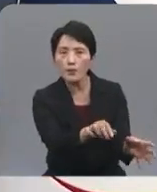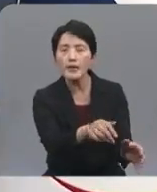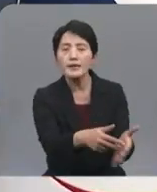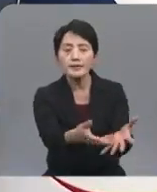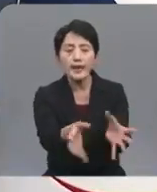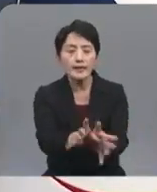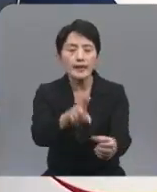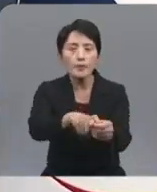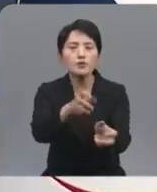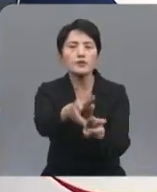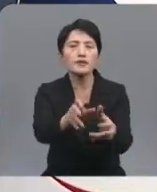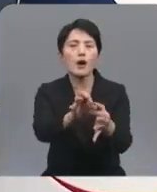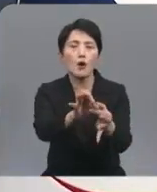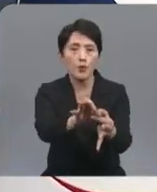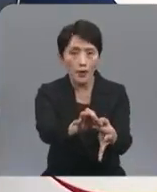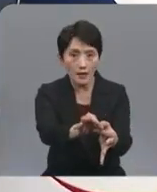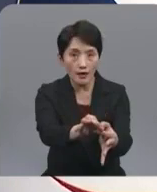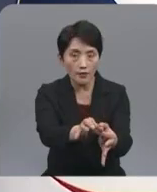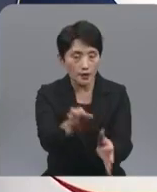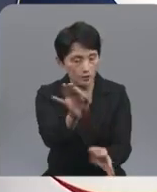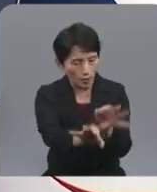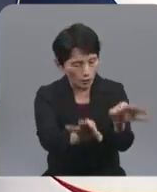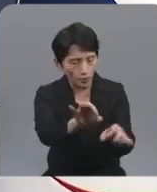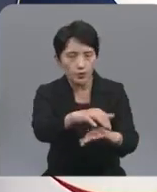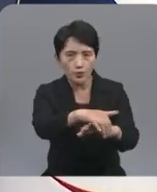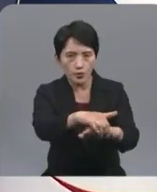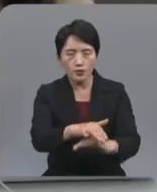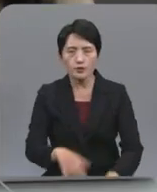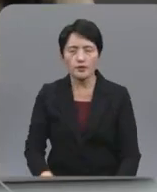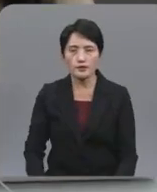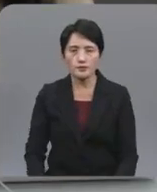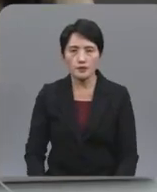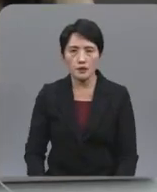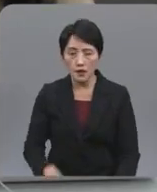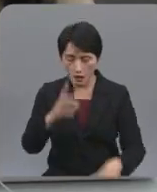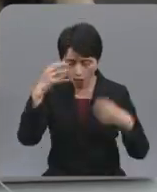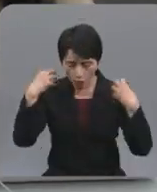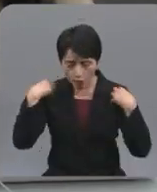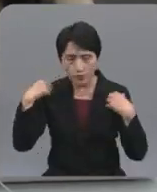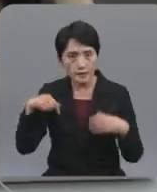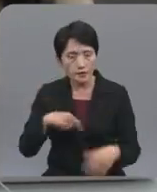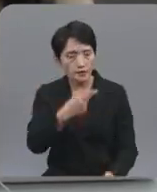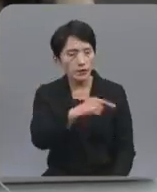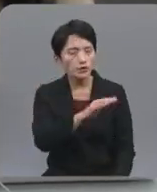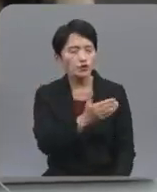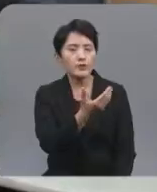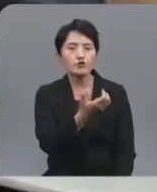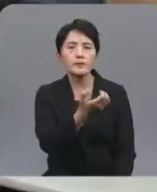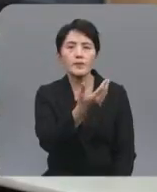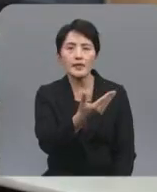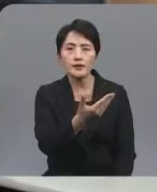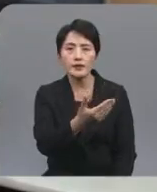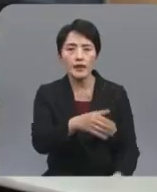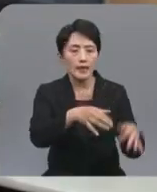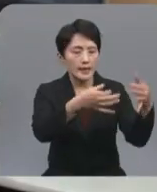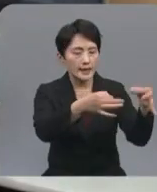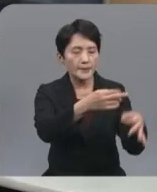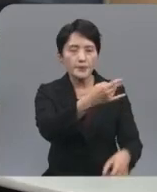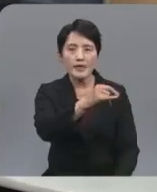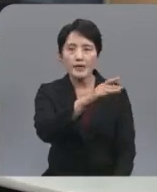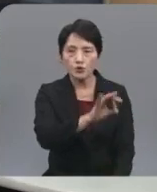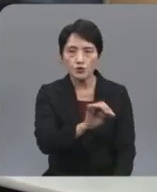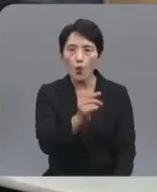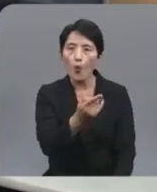lao động thời Đế Quốc Nhật chiếm đóng bán đảo Hàn Quốc sẽ chi trả số tiền bồi thường và tiền lãi trả chậm cho các nạn nhân trong ba vụ kiện theo